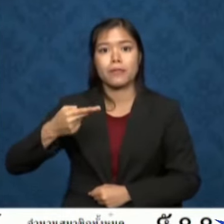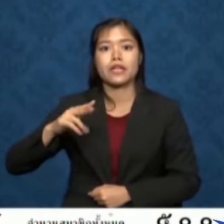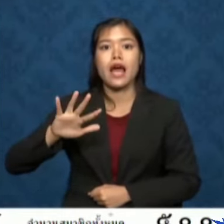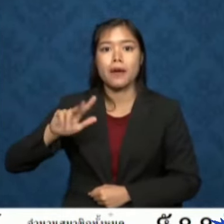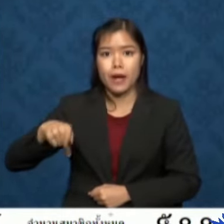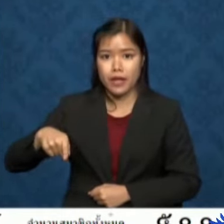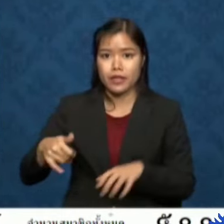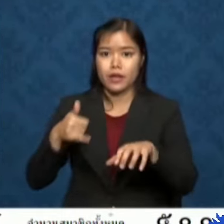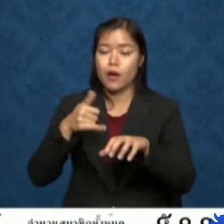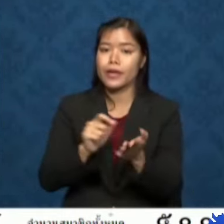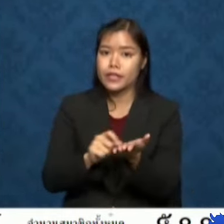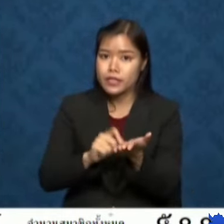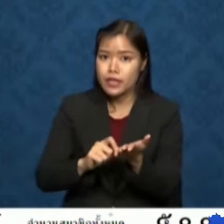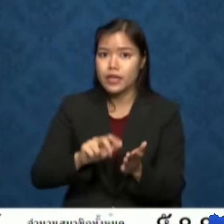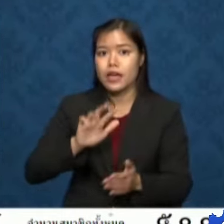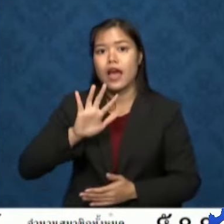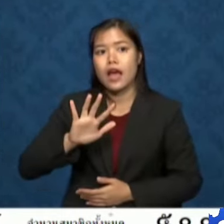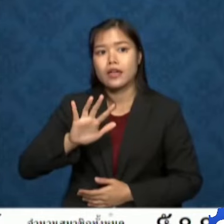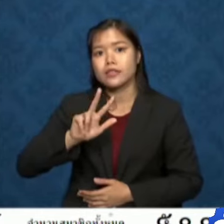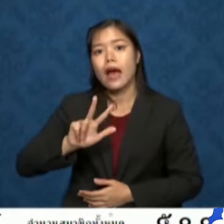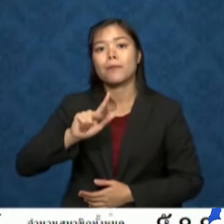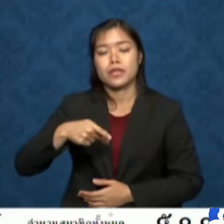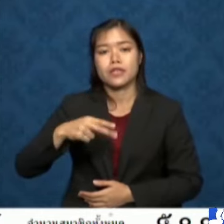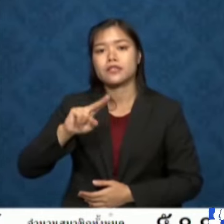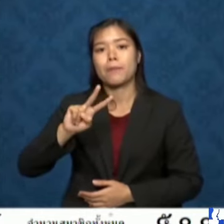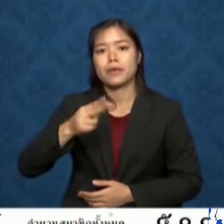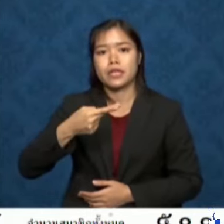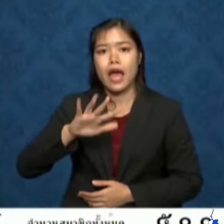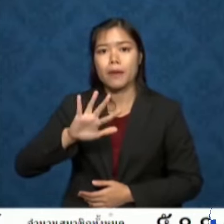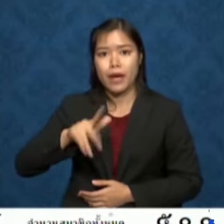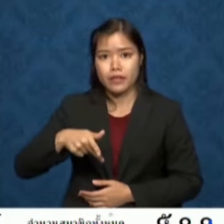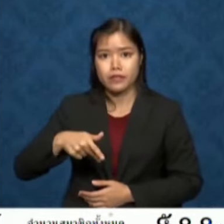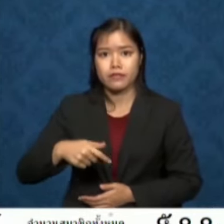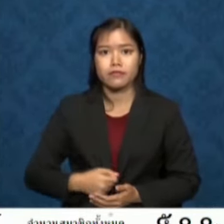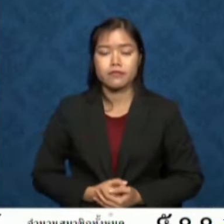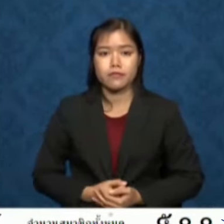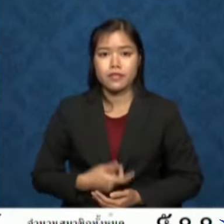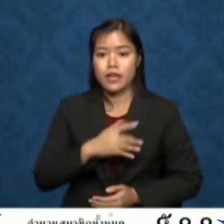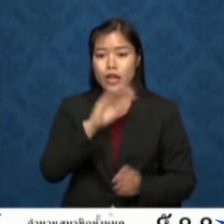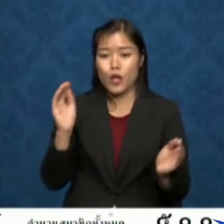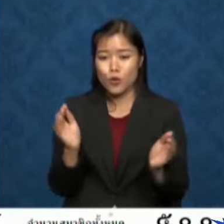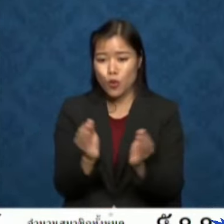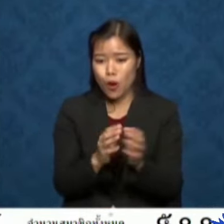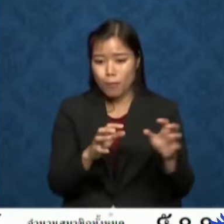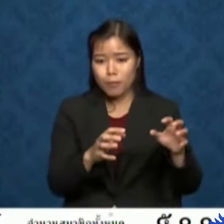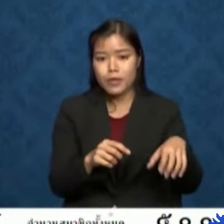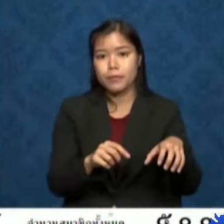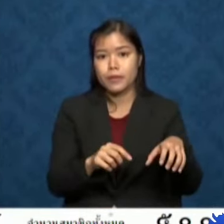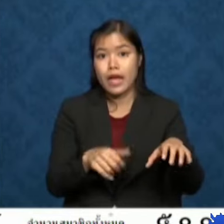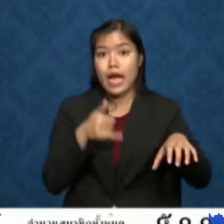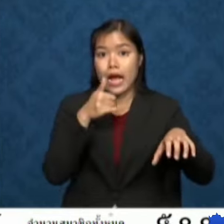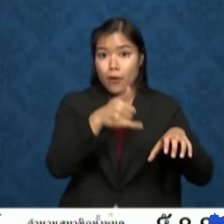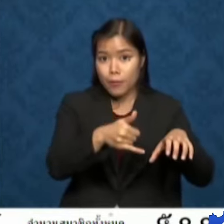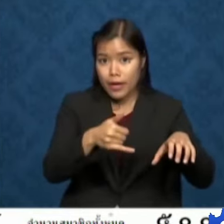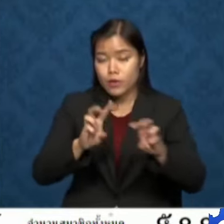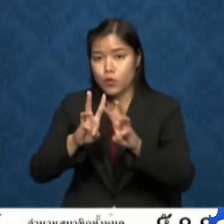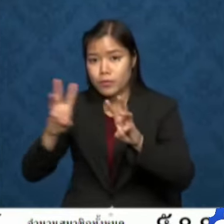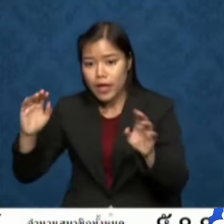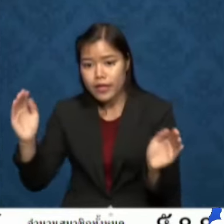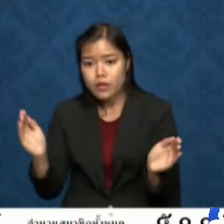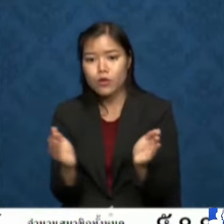walk in 25,000ออนไลน์ 10,000เห็นมั้ครับพอยวมพอรวม 2ก้อนนะครับเกิดอะไรขึ้น